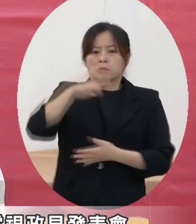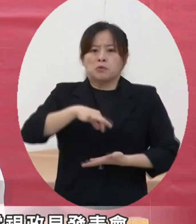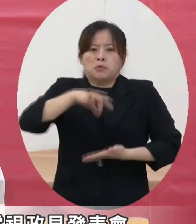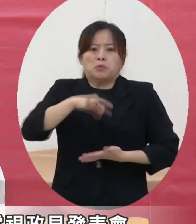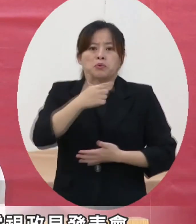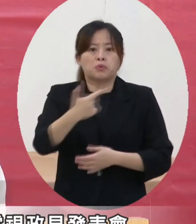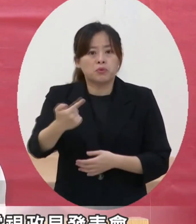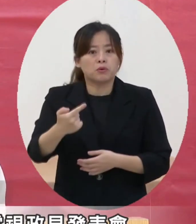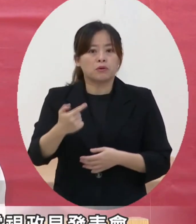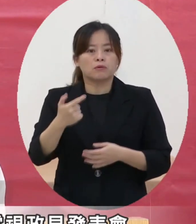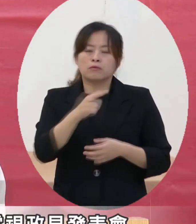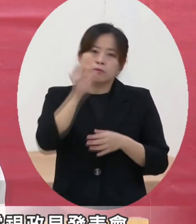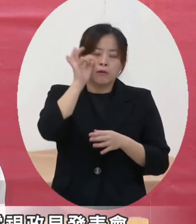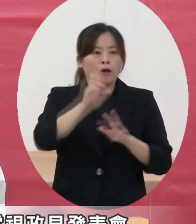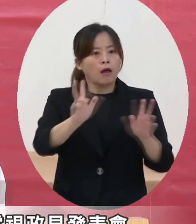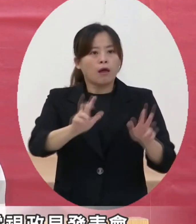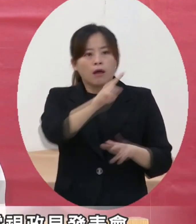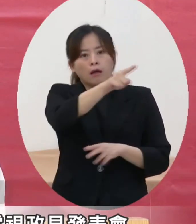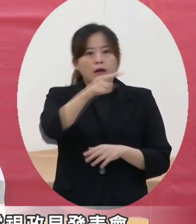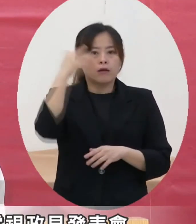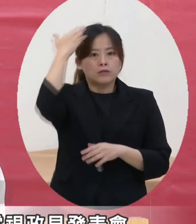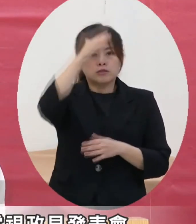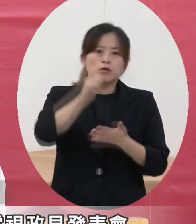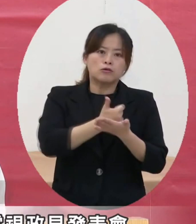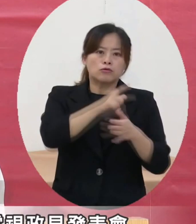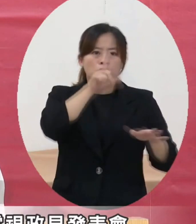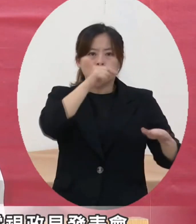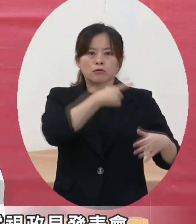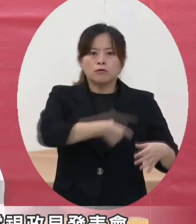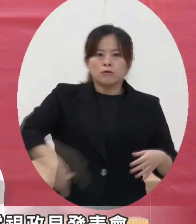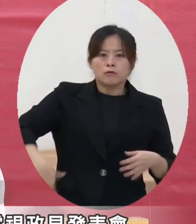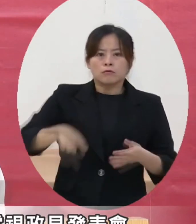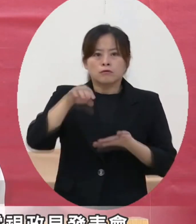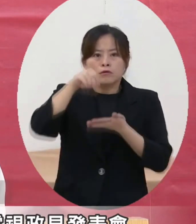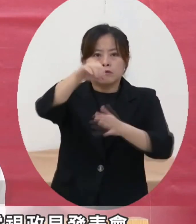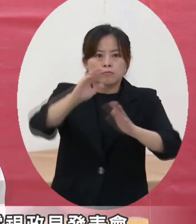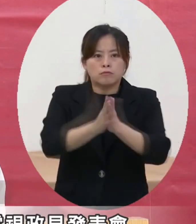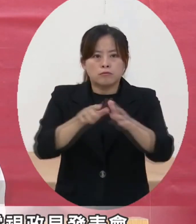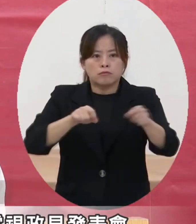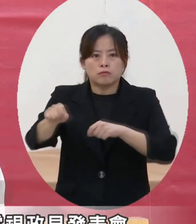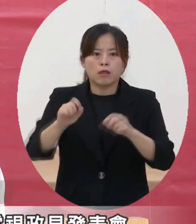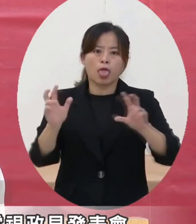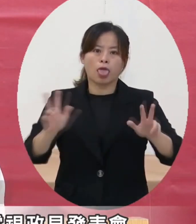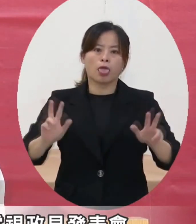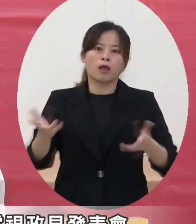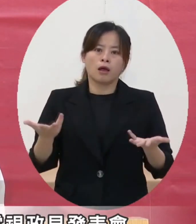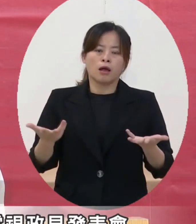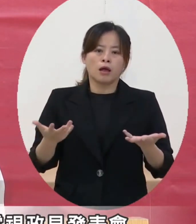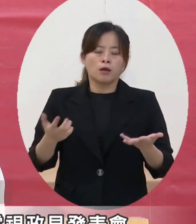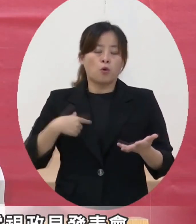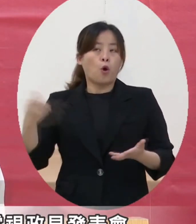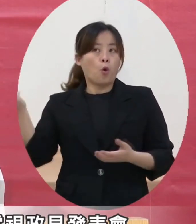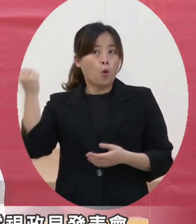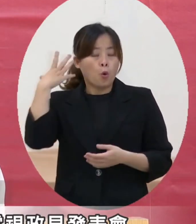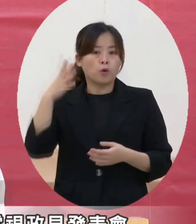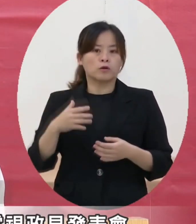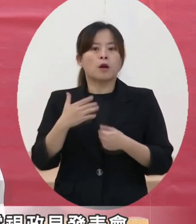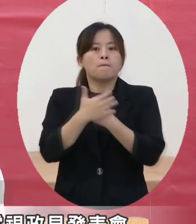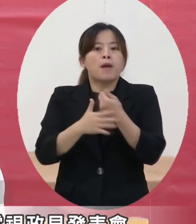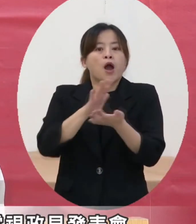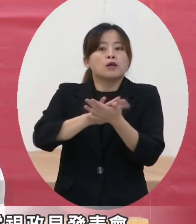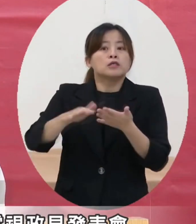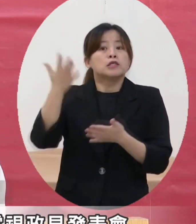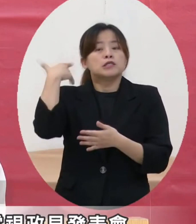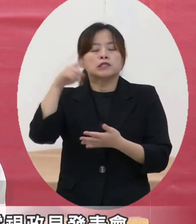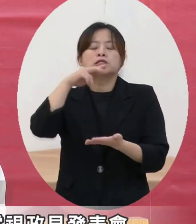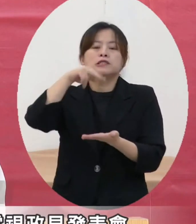忧的事情，没有看到郑运鹏委员市长候选人提出立竿见影的政策。那我们也听到宝清委员过